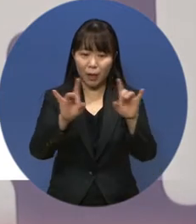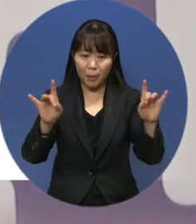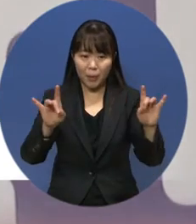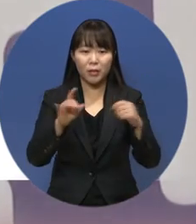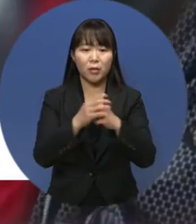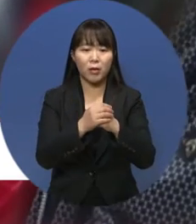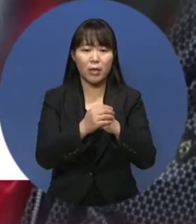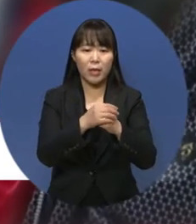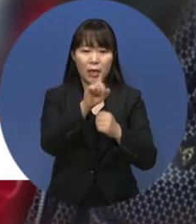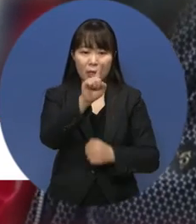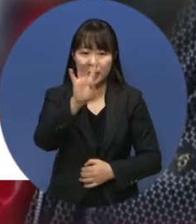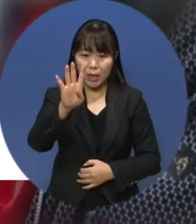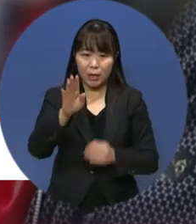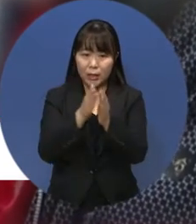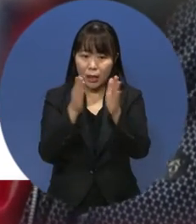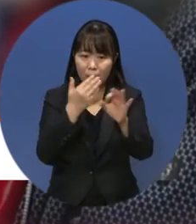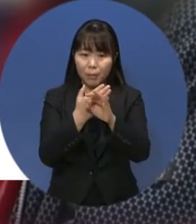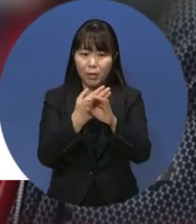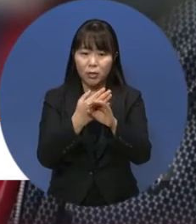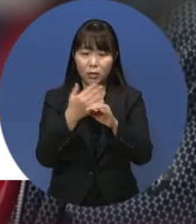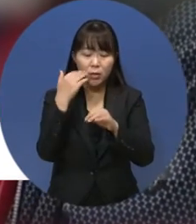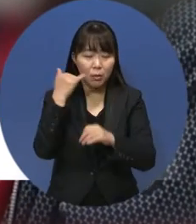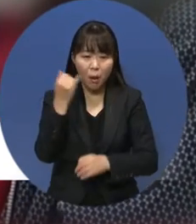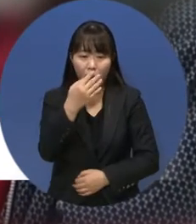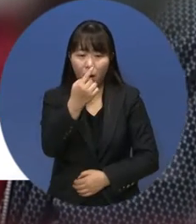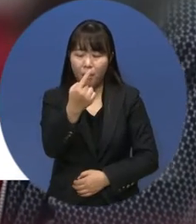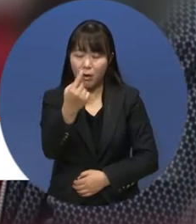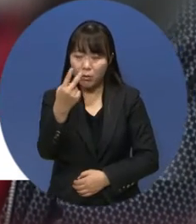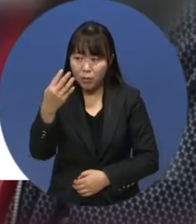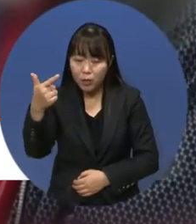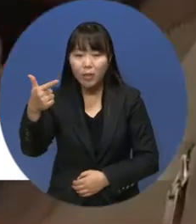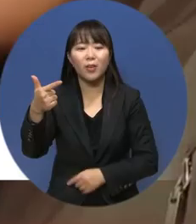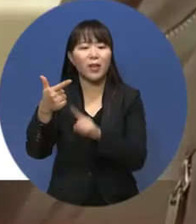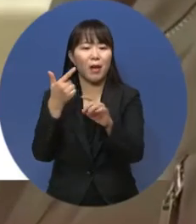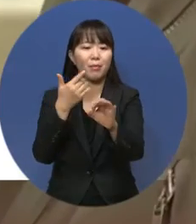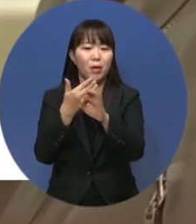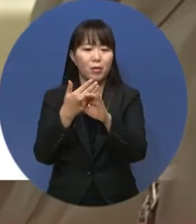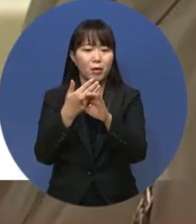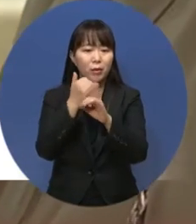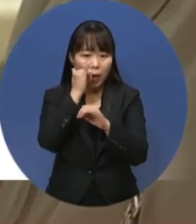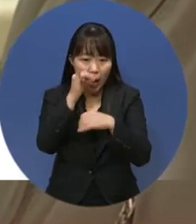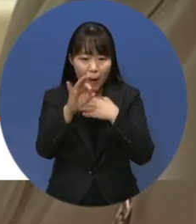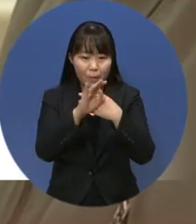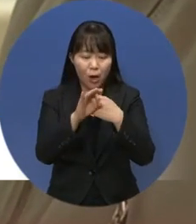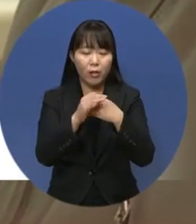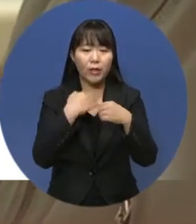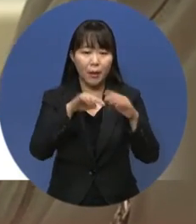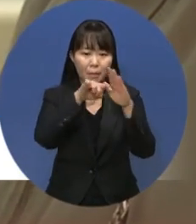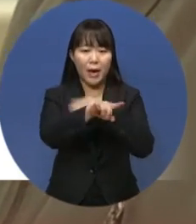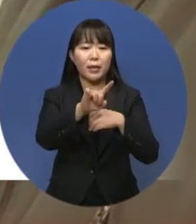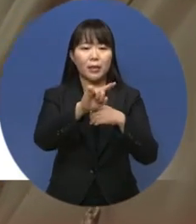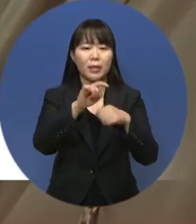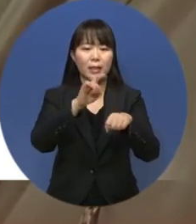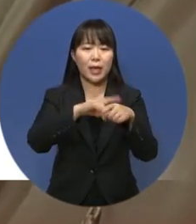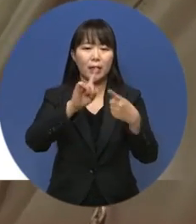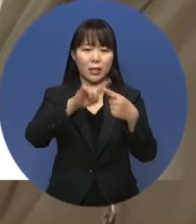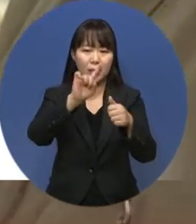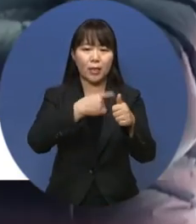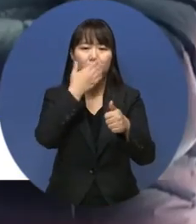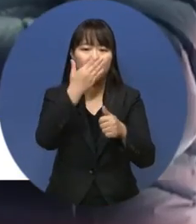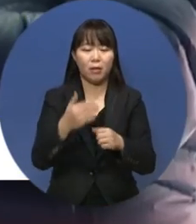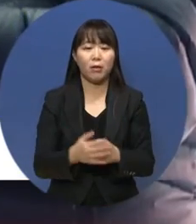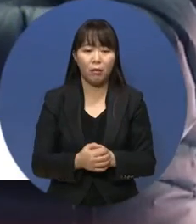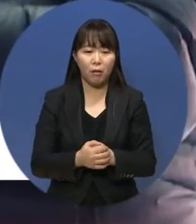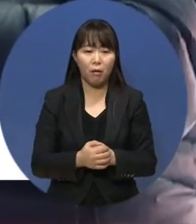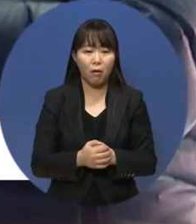별로일 4로 시작하는 6자리 번호를 부여해 전화를 걸면 출입 시간이 자동으로 기록됩니다 기존 qr